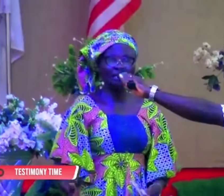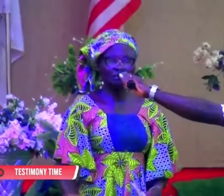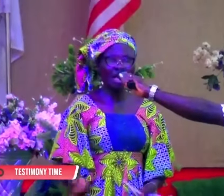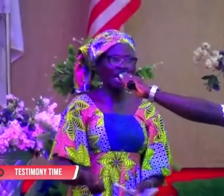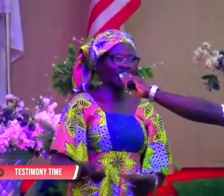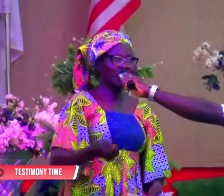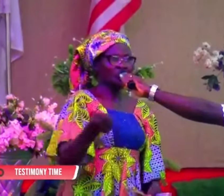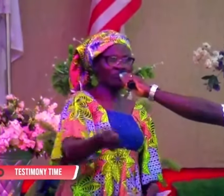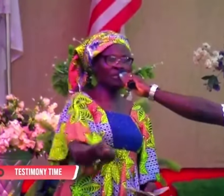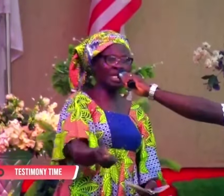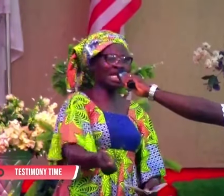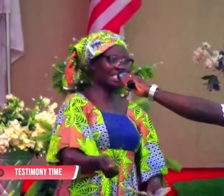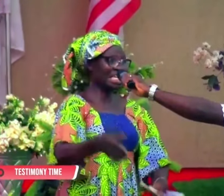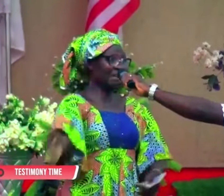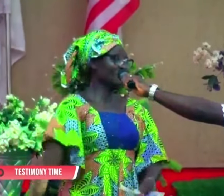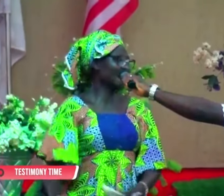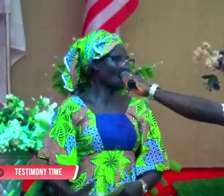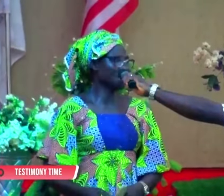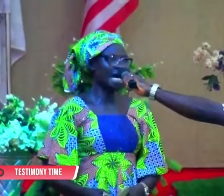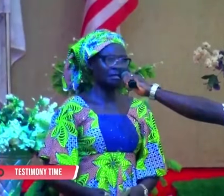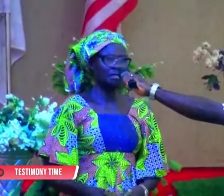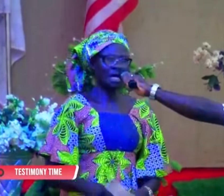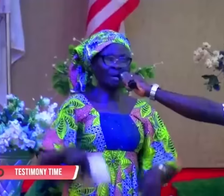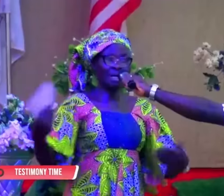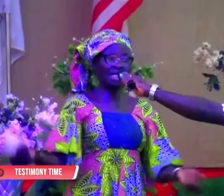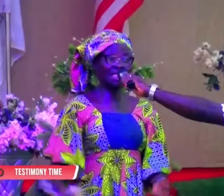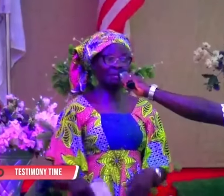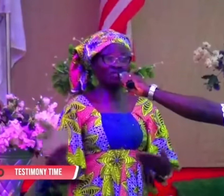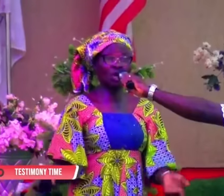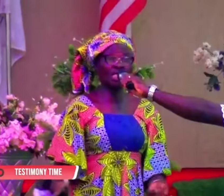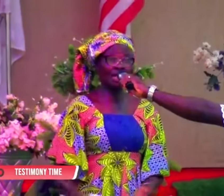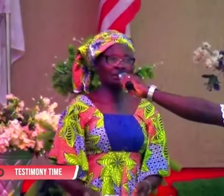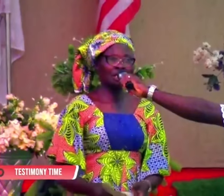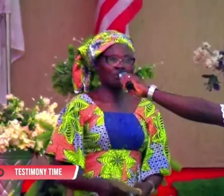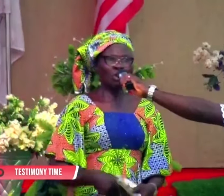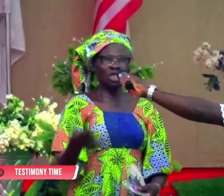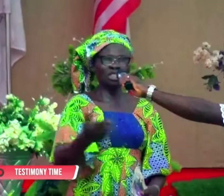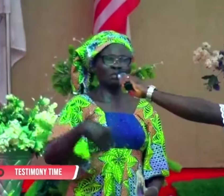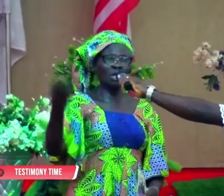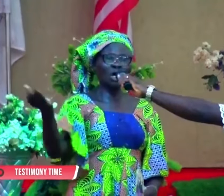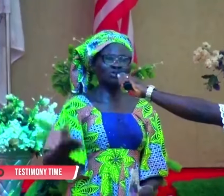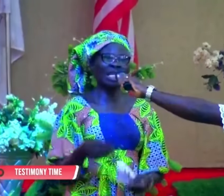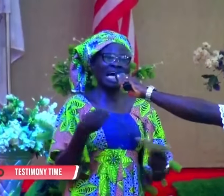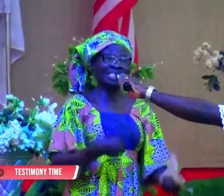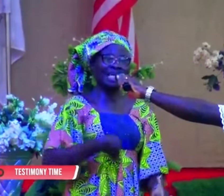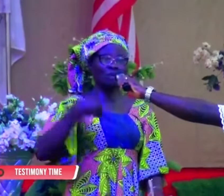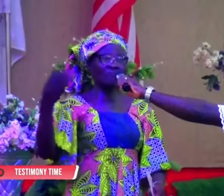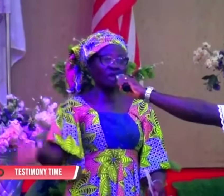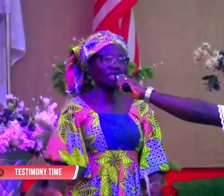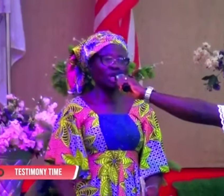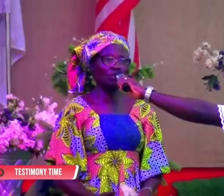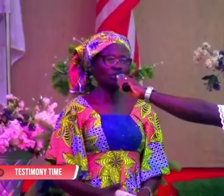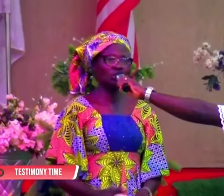se pe fun mi ni nonsense je fi sare koja won ba pe nonsense ba fi koja mo ni to se pe lo trailer ti e lo